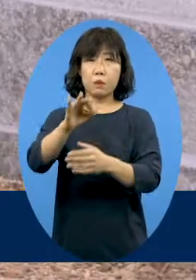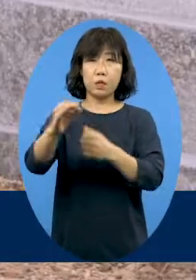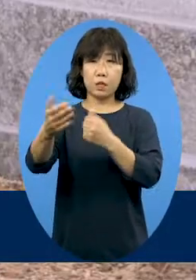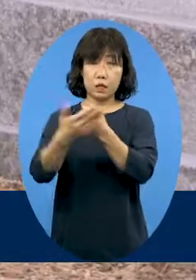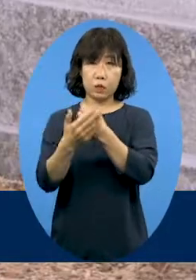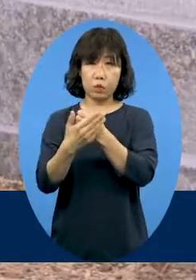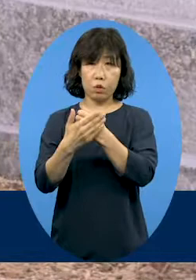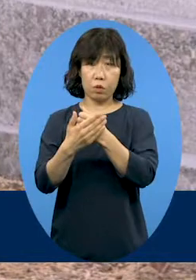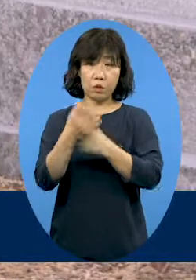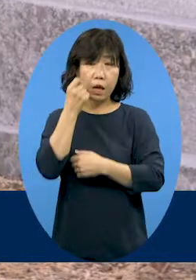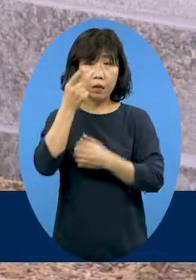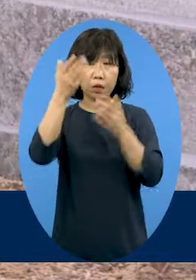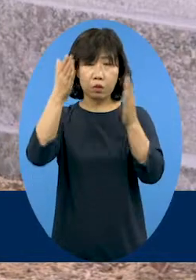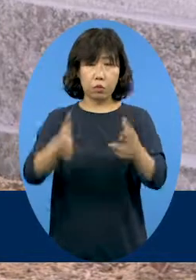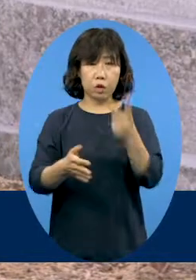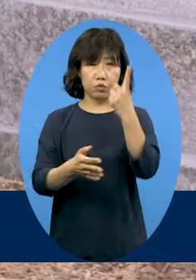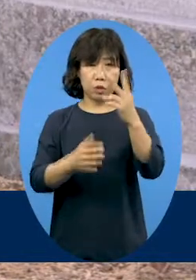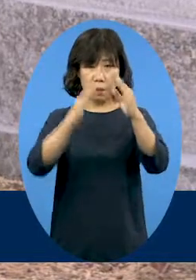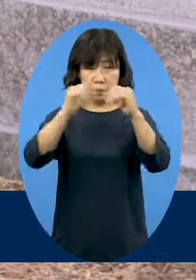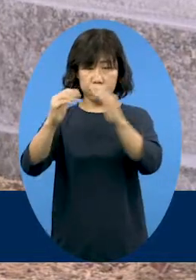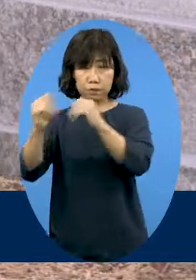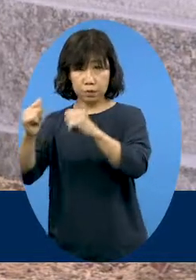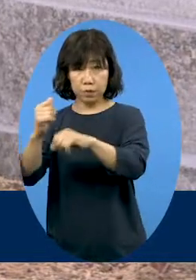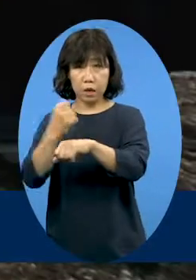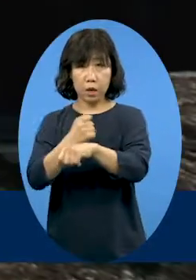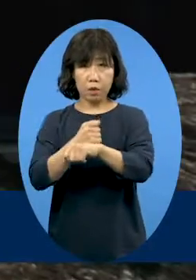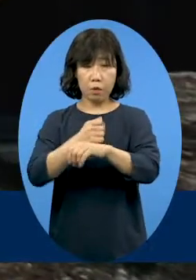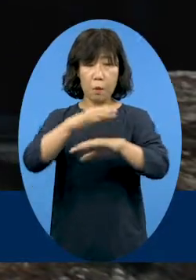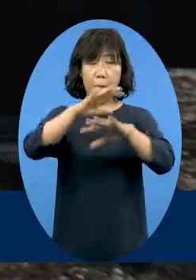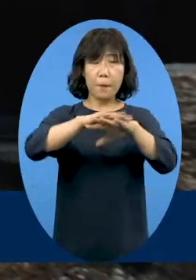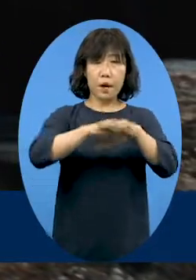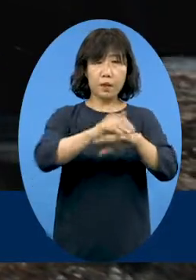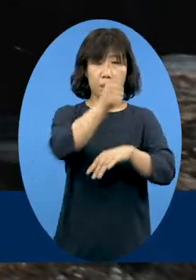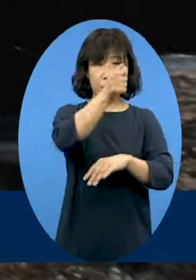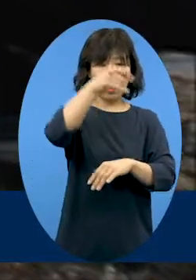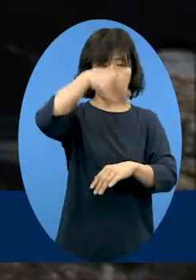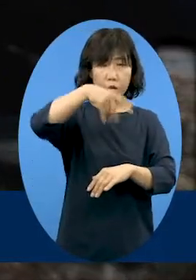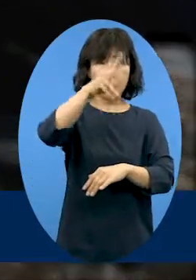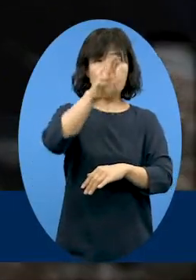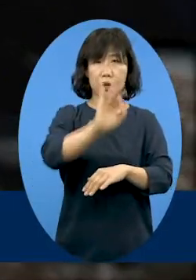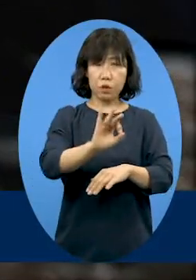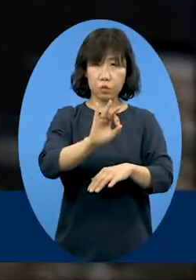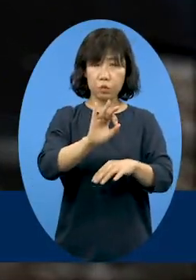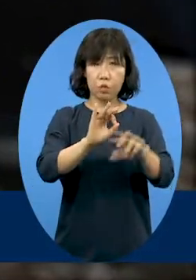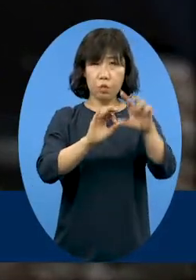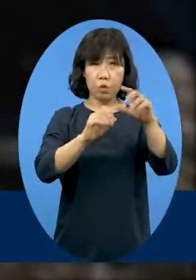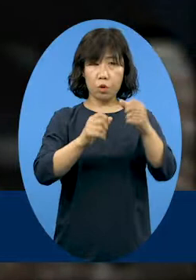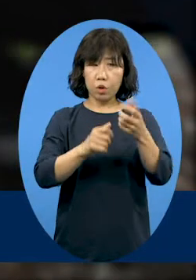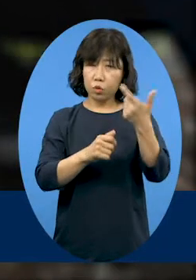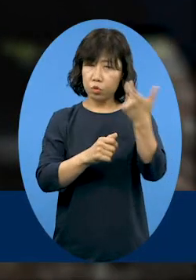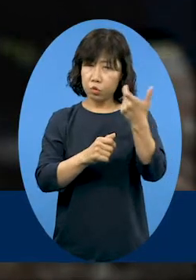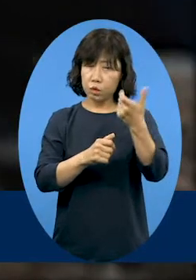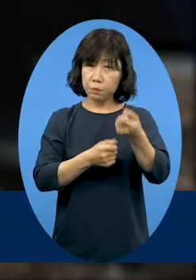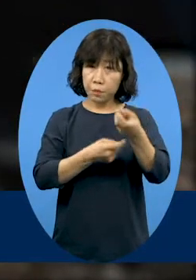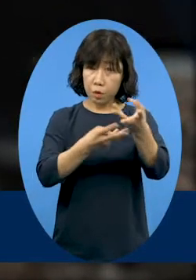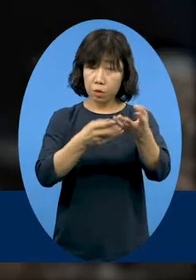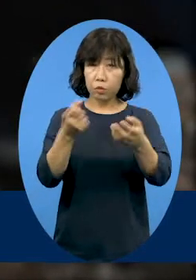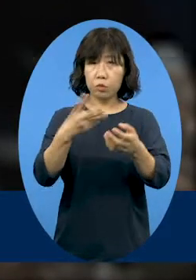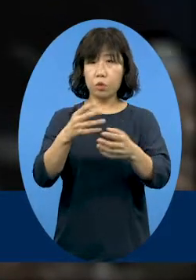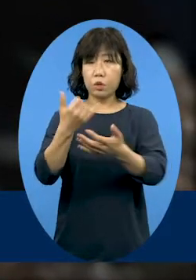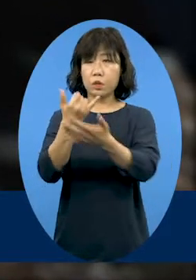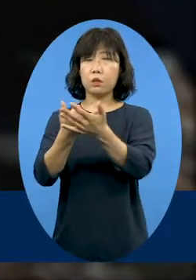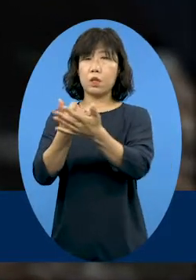한달간 빈집 2개소를 철구 하고 휘경동 335 다시 22번지 63 제곱미터 와